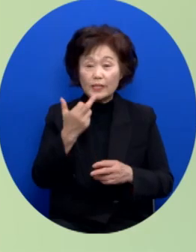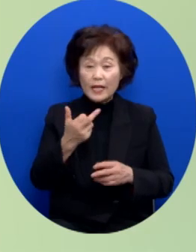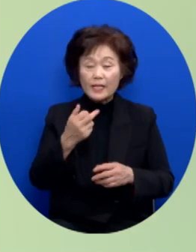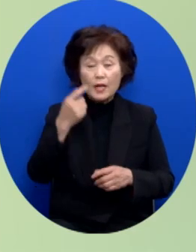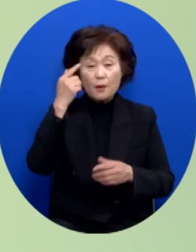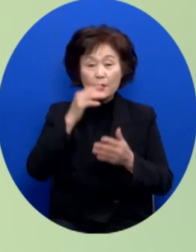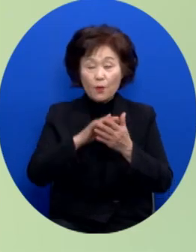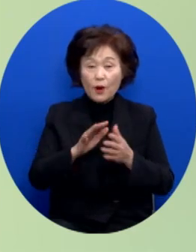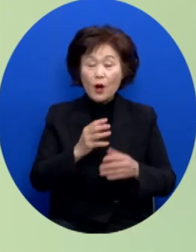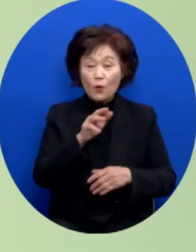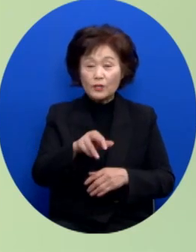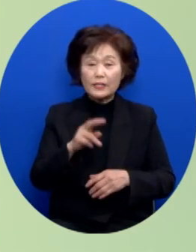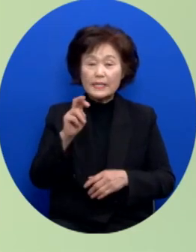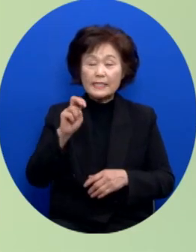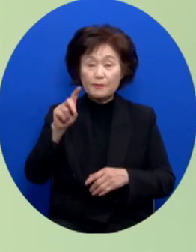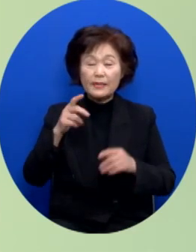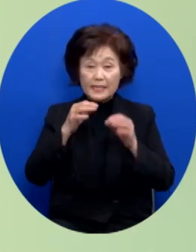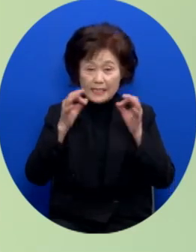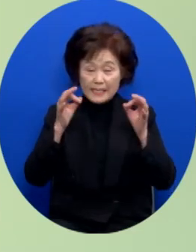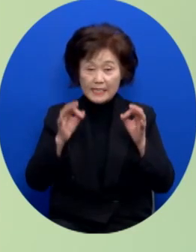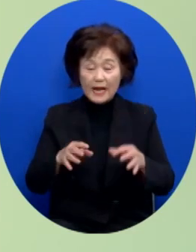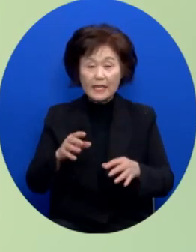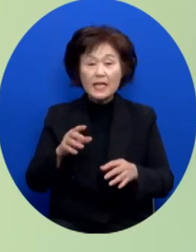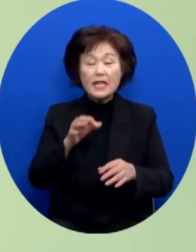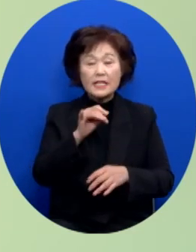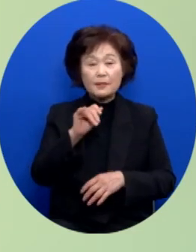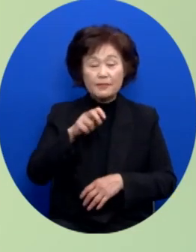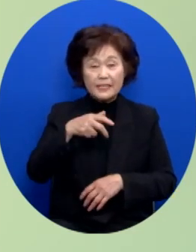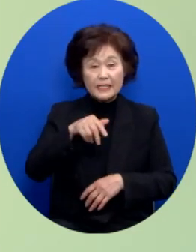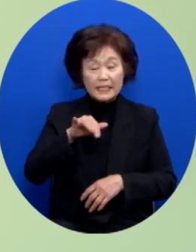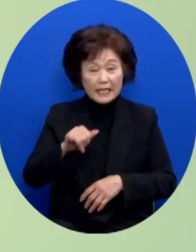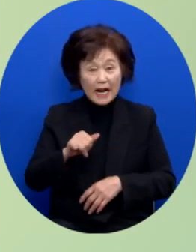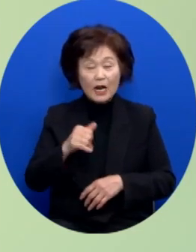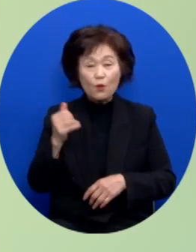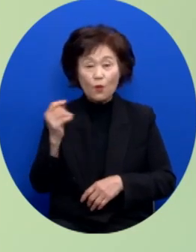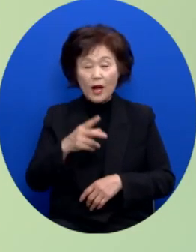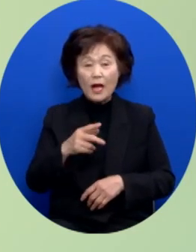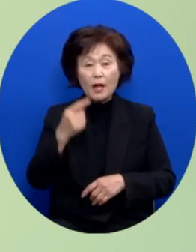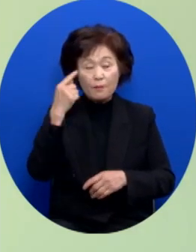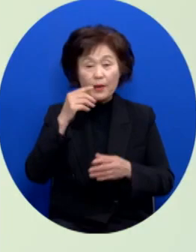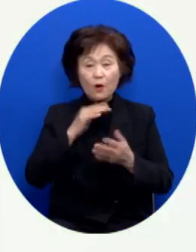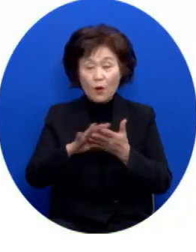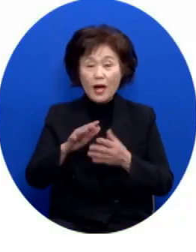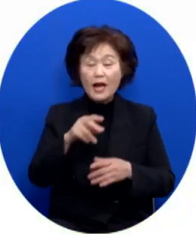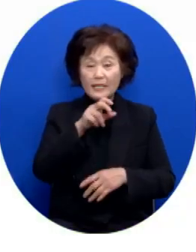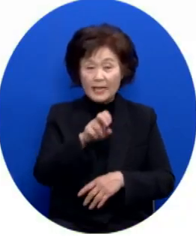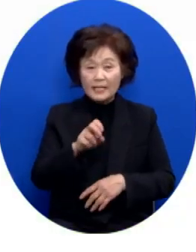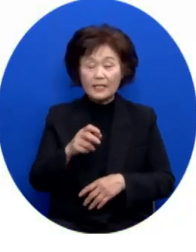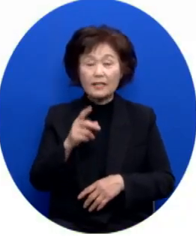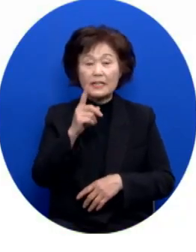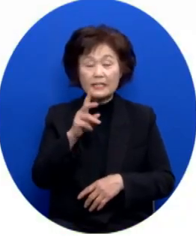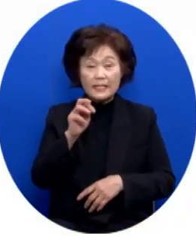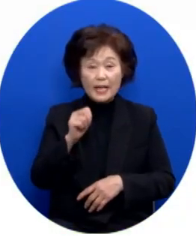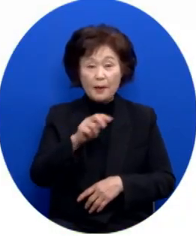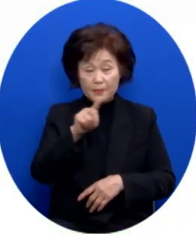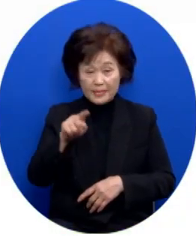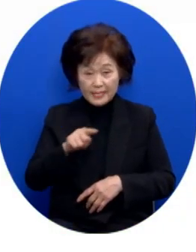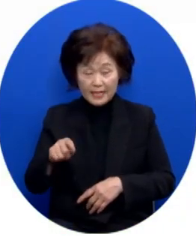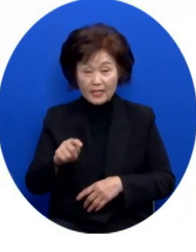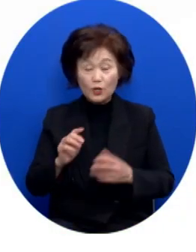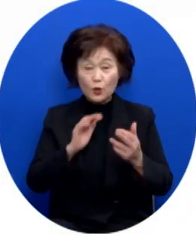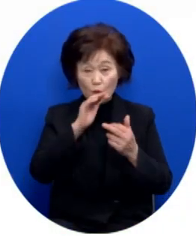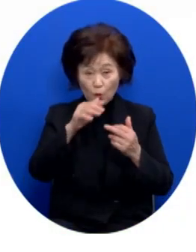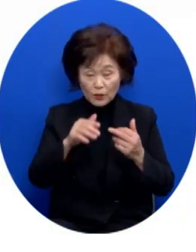21박 22일 동안 임진각 평화의 종과 대광리 평화센터 한국 DMG 평화 생명 동산을